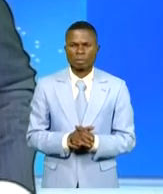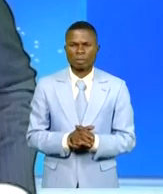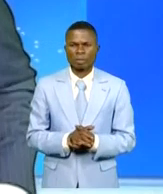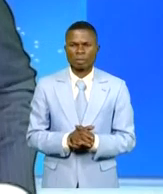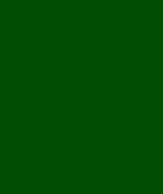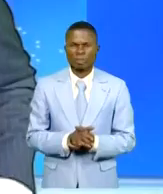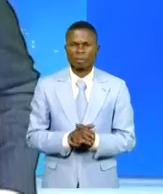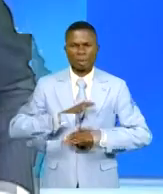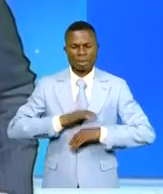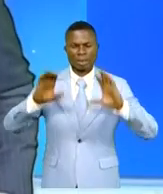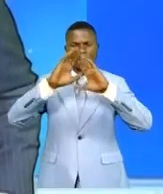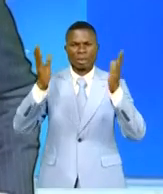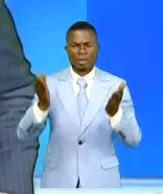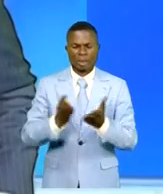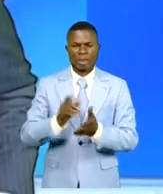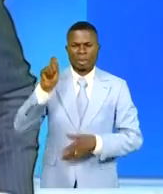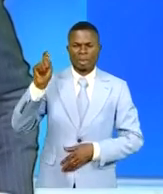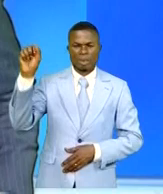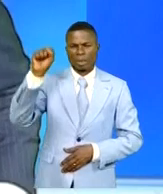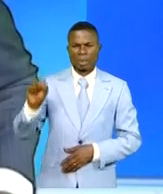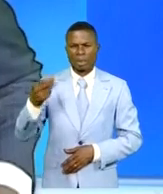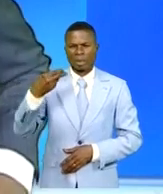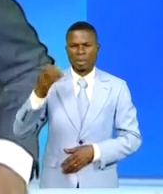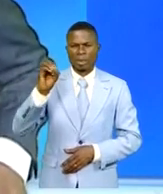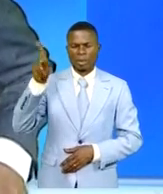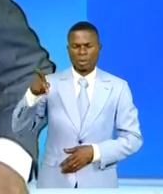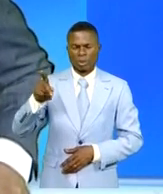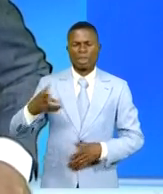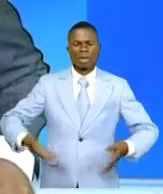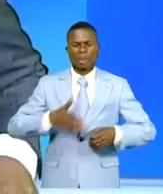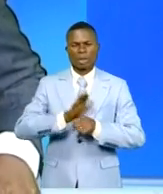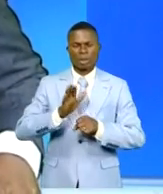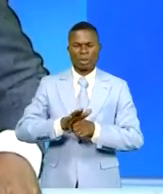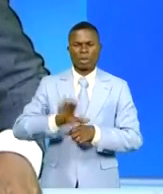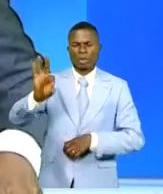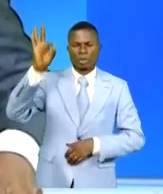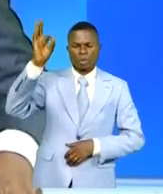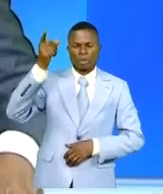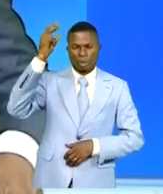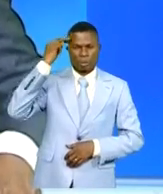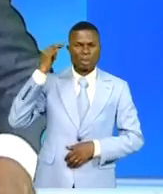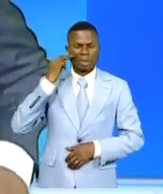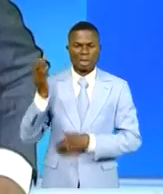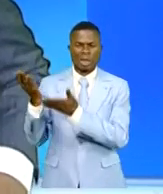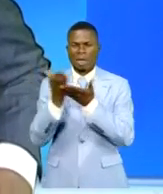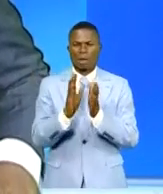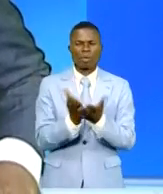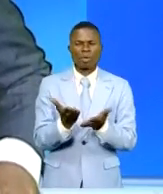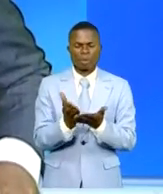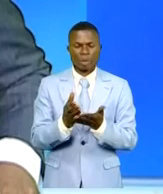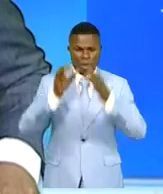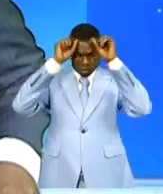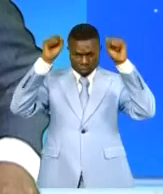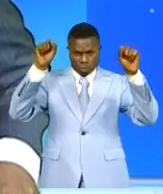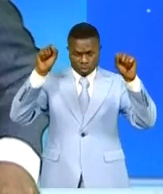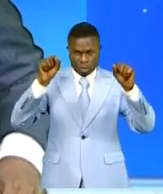Satisfaite. La communauté Tshokwe de Kinshasa salue la nomination d'Adel Kaïnda à la tête du ministère du portefeuille. Son président